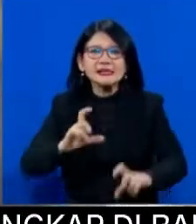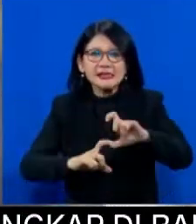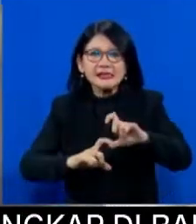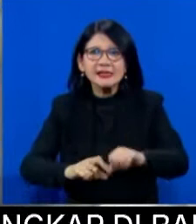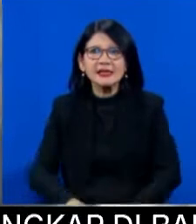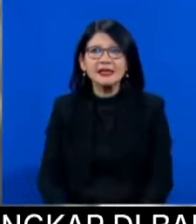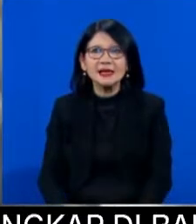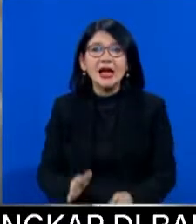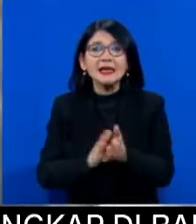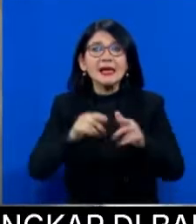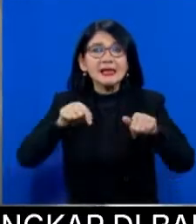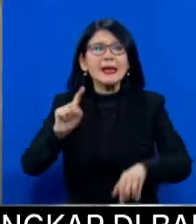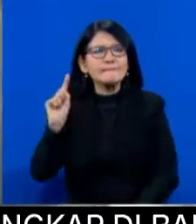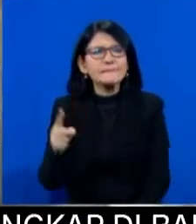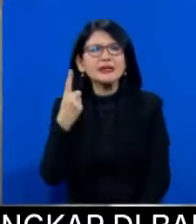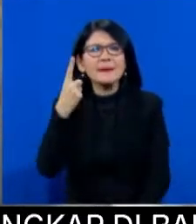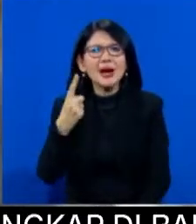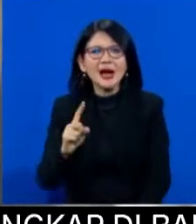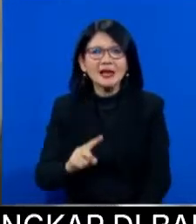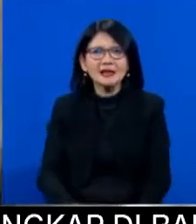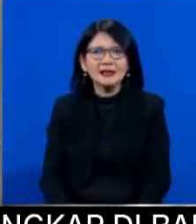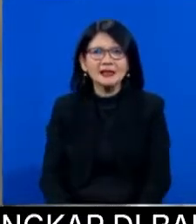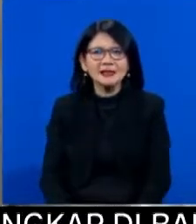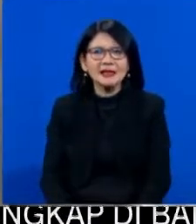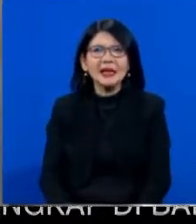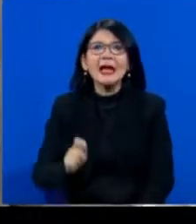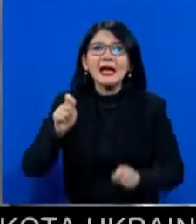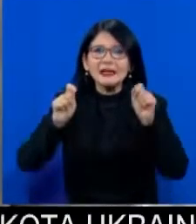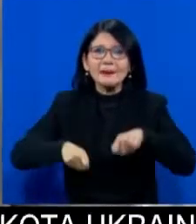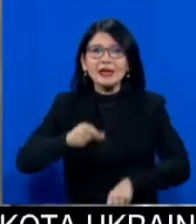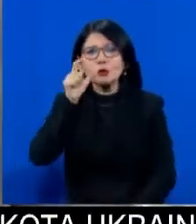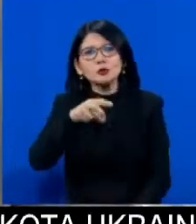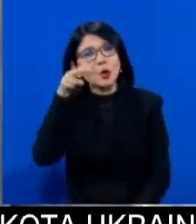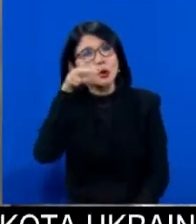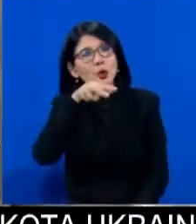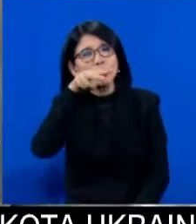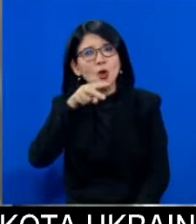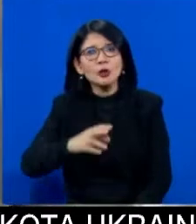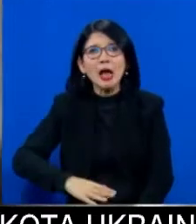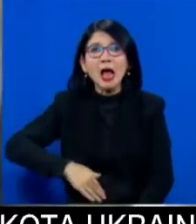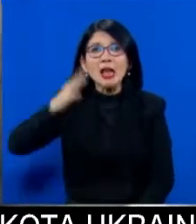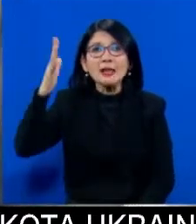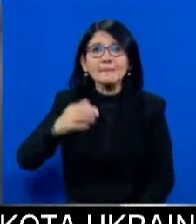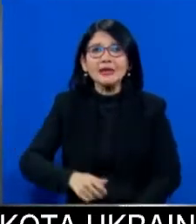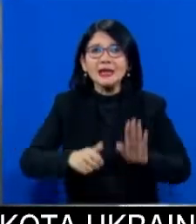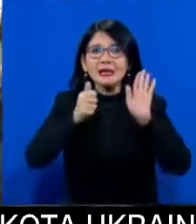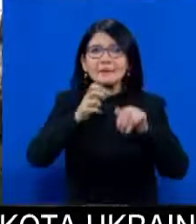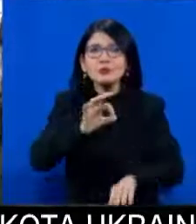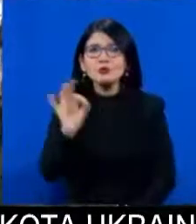juga ini pertama kali Jakarta International Stadium dipakai untuk penonton dengan lebih dari 60